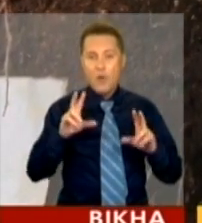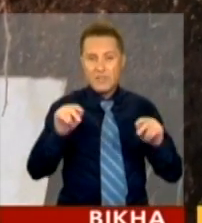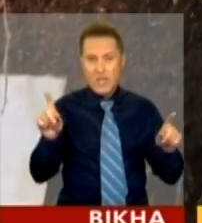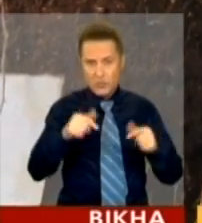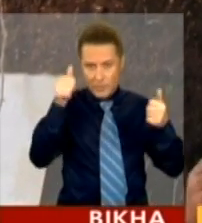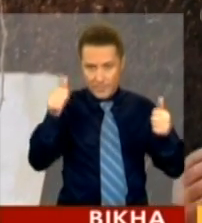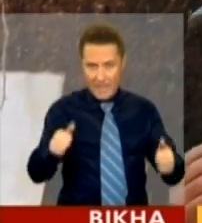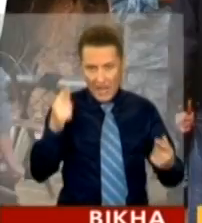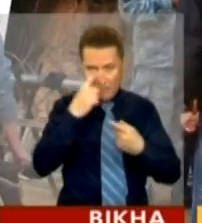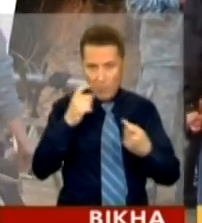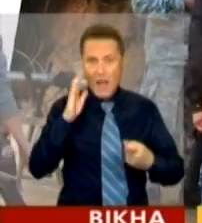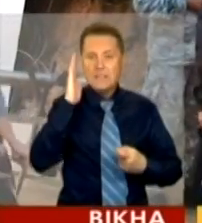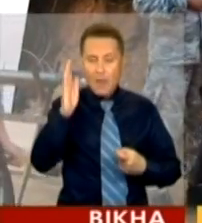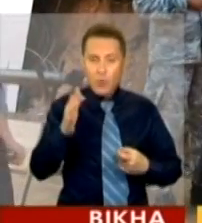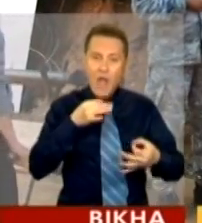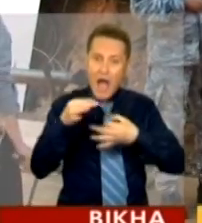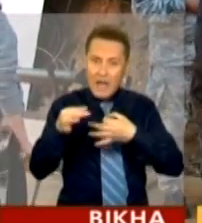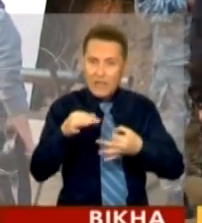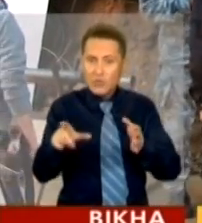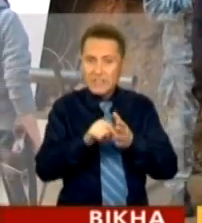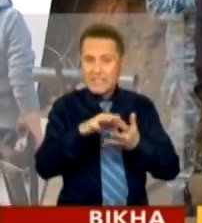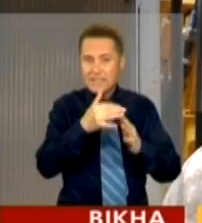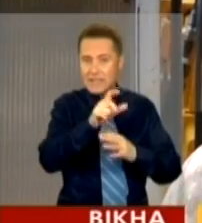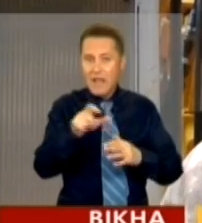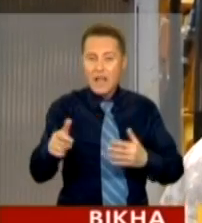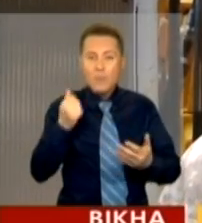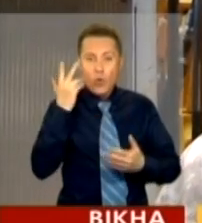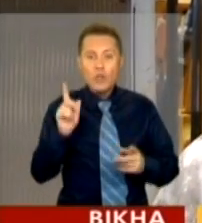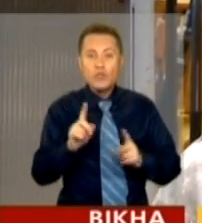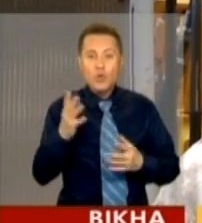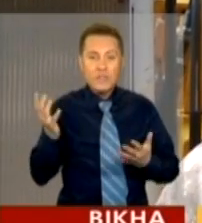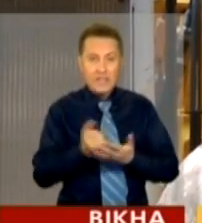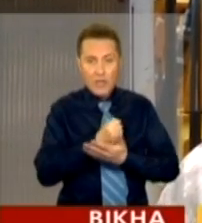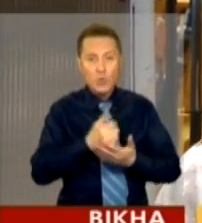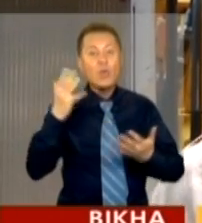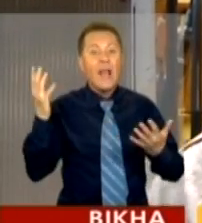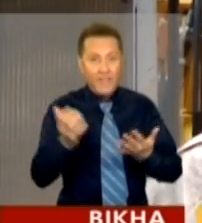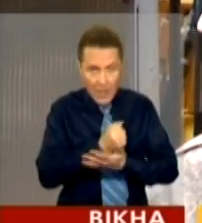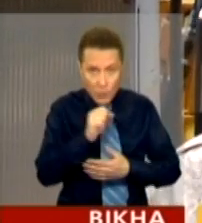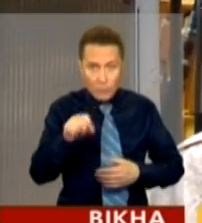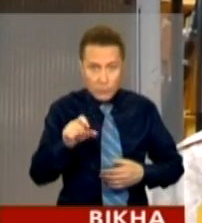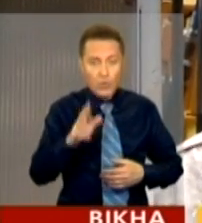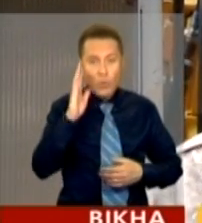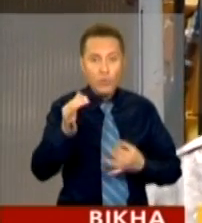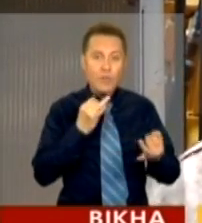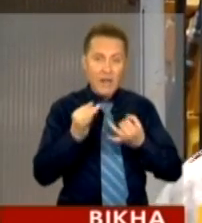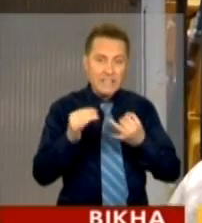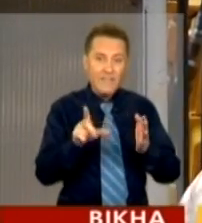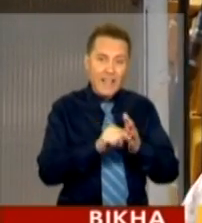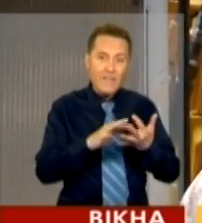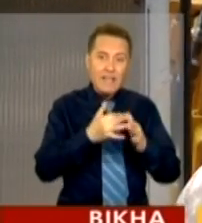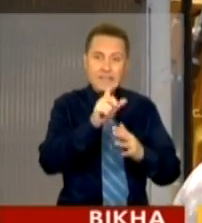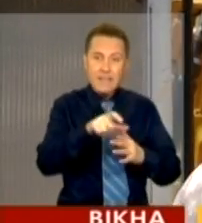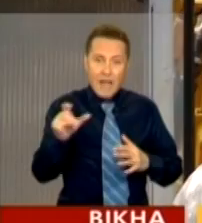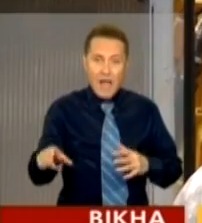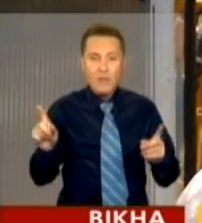а радитимуться із селянами, коли щось знайдуть. Знайдемо, тоді будемо вже розмовляти і з селянами, щоб